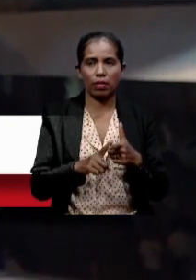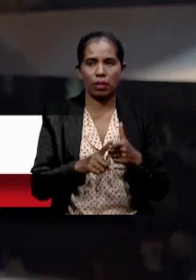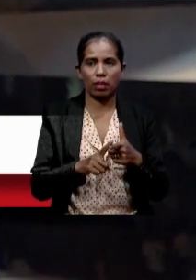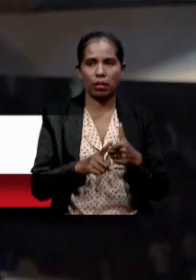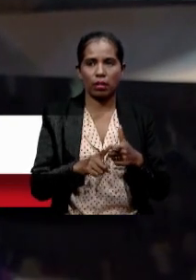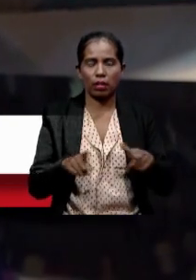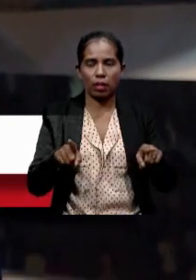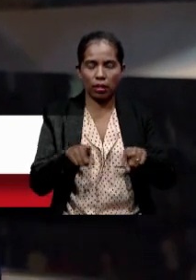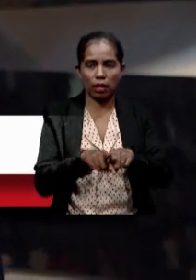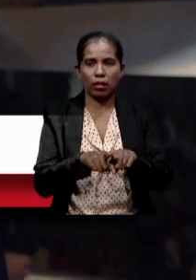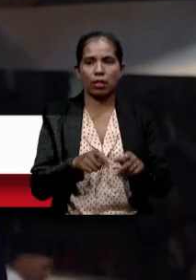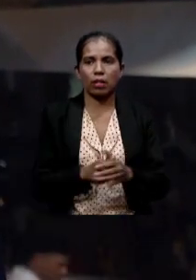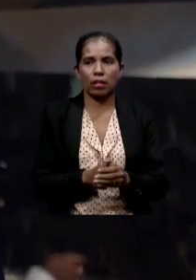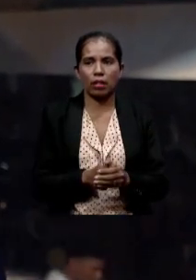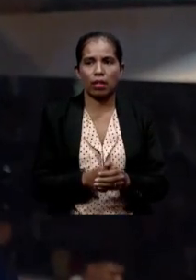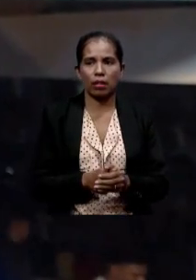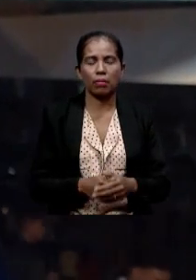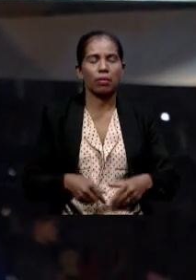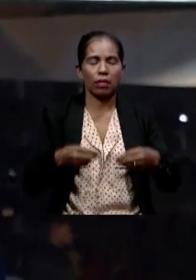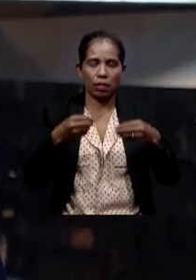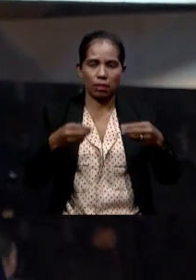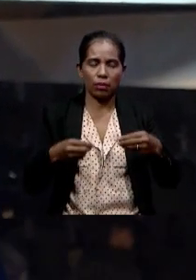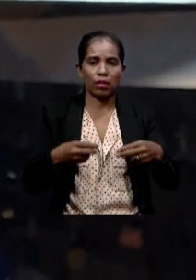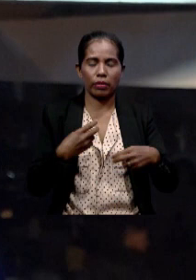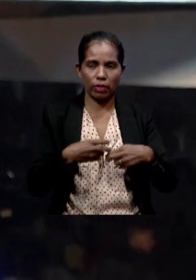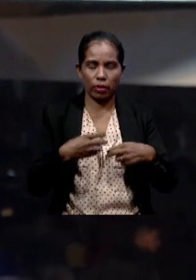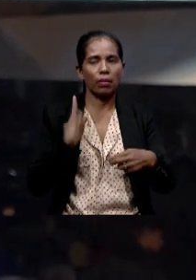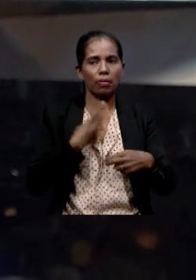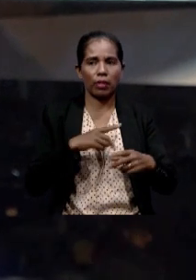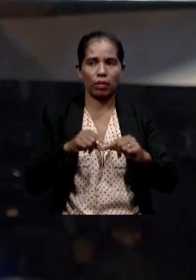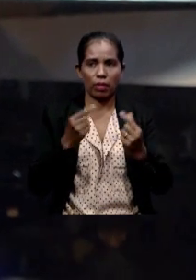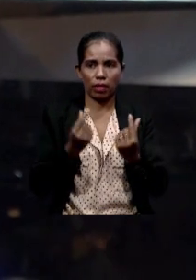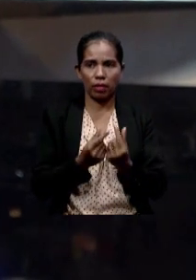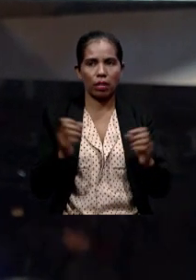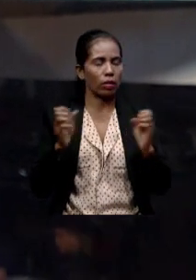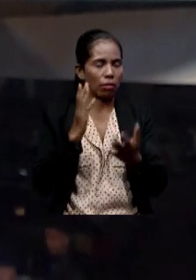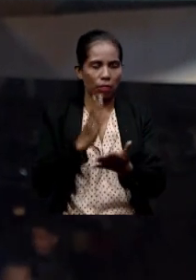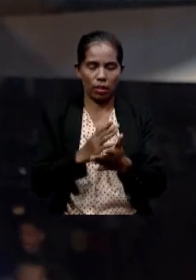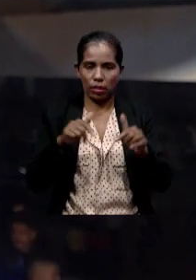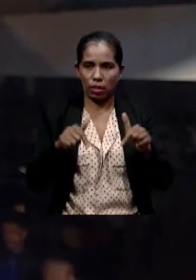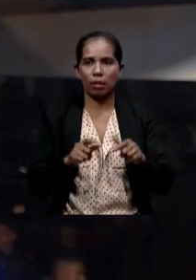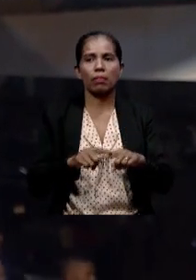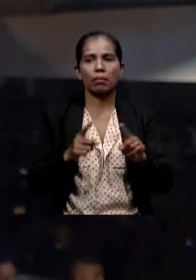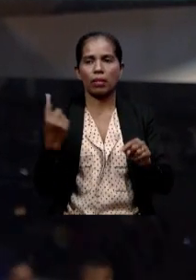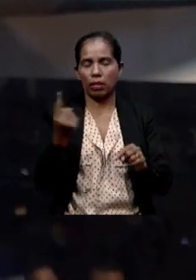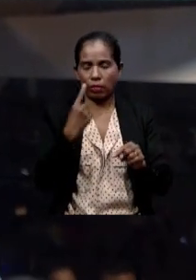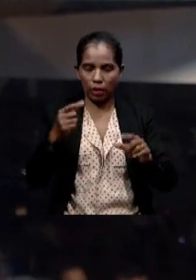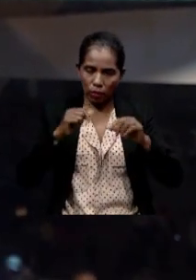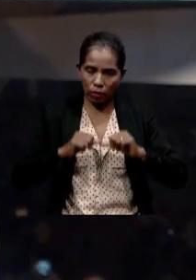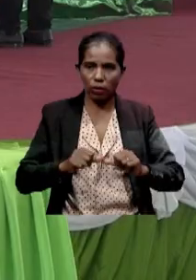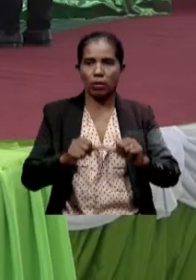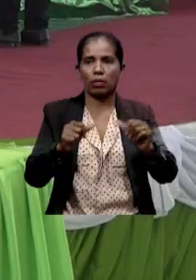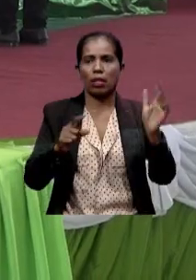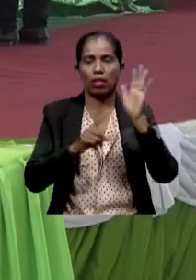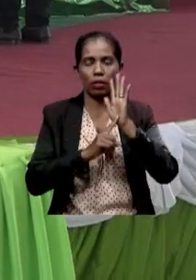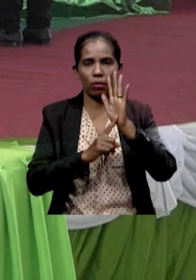bahasa Indonesia ka dian tantangan mos ba kami, ba mene grupu tamba los para de tihane mai be nafating atu kontinua atu atu de